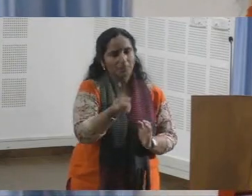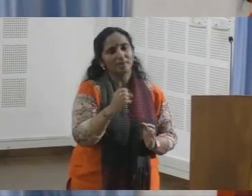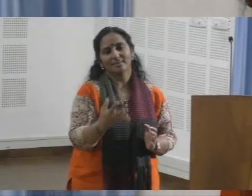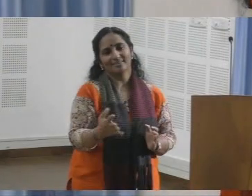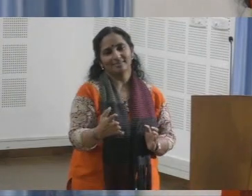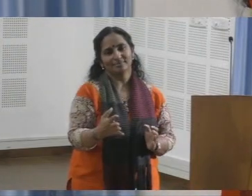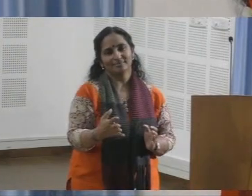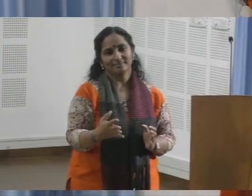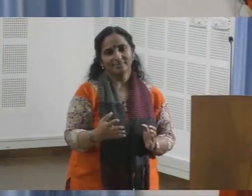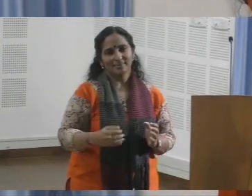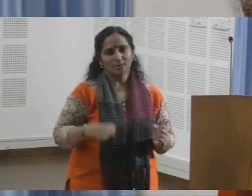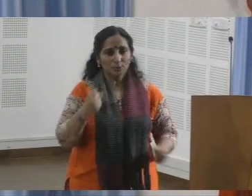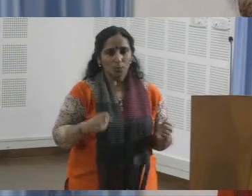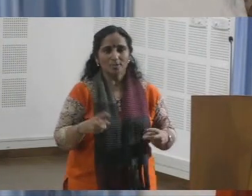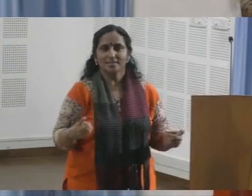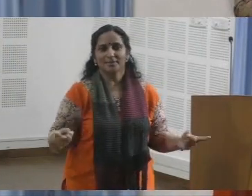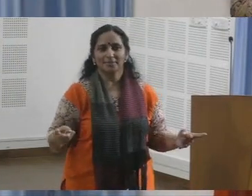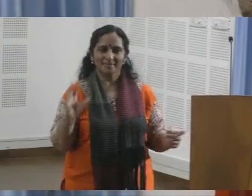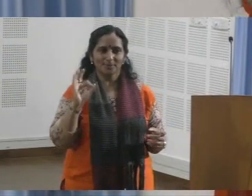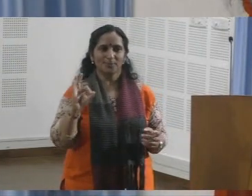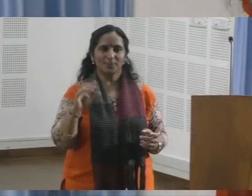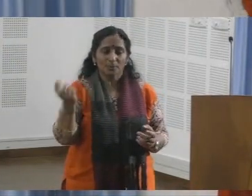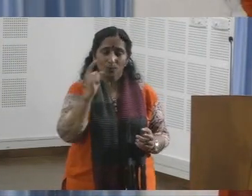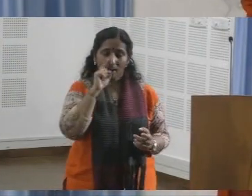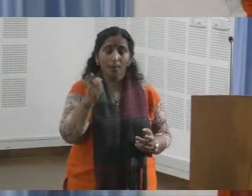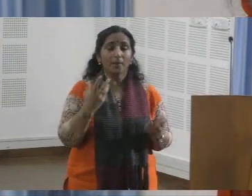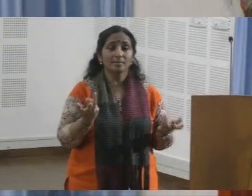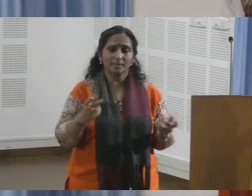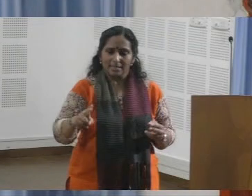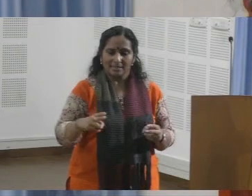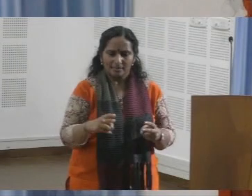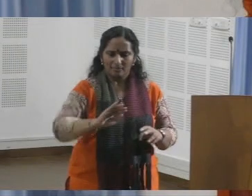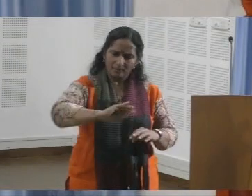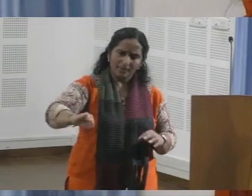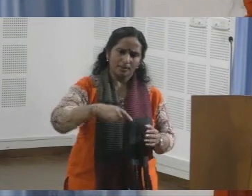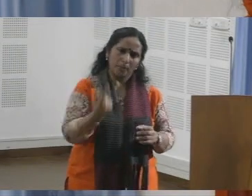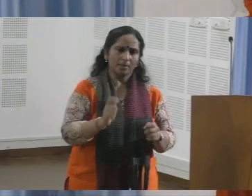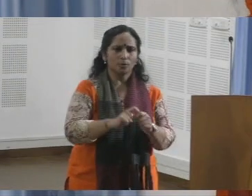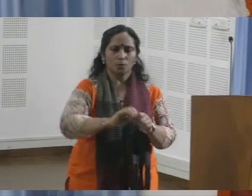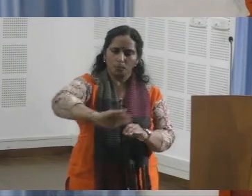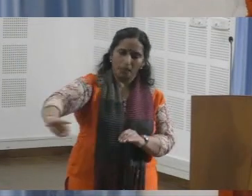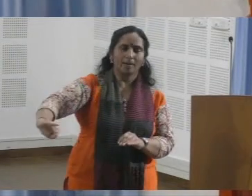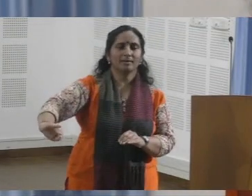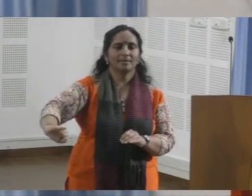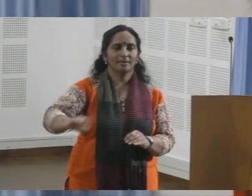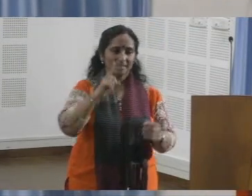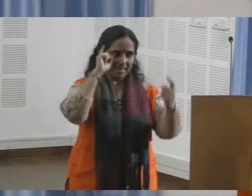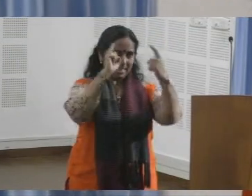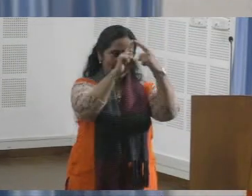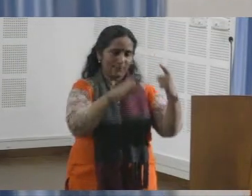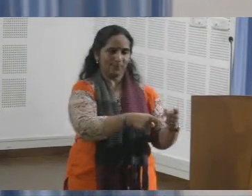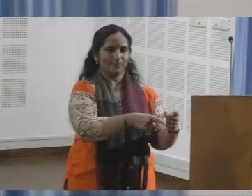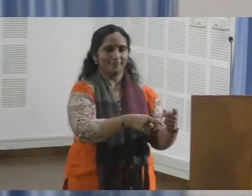ഞാനത് എങ്ങനെയെങ്കിലും ബാലൻസ് ചെയ്യാം. അപ്പോൾ ഞാൻ ബാക്കി പണികൾ ചെയ്യാതെ ഇതിനു വേണ്ടി മാത്രമാണ് ഞാൻ എൻ്റെ എനർജി യൂസ് ചെയ്തത്.